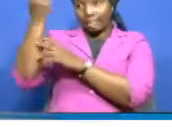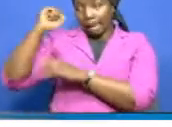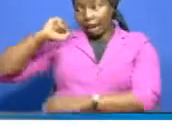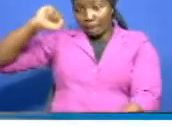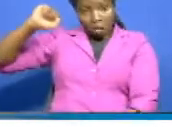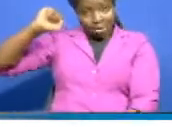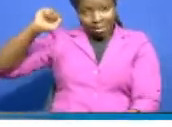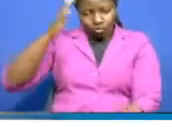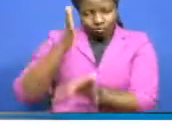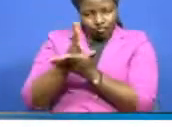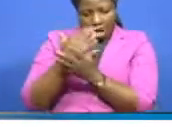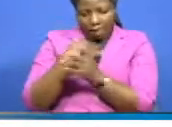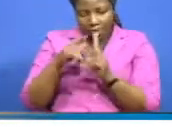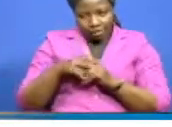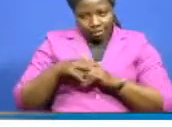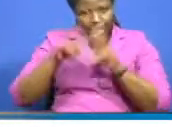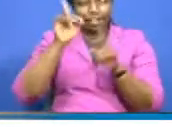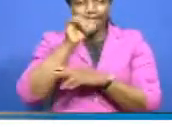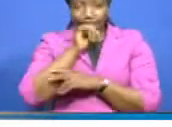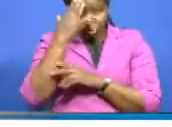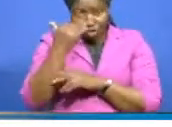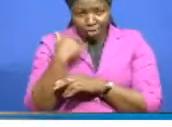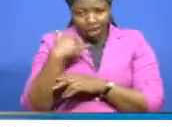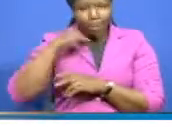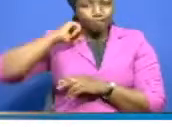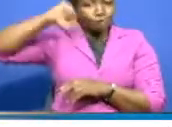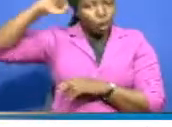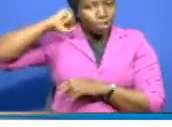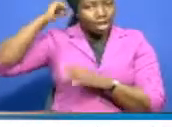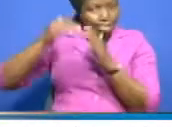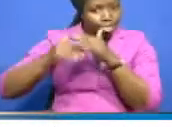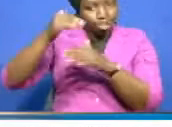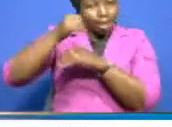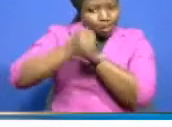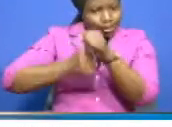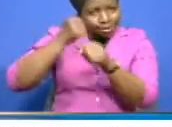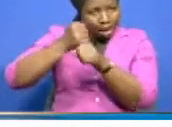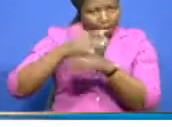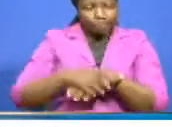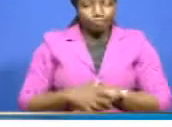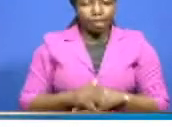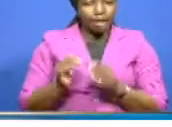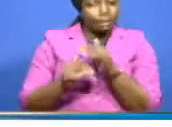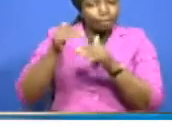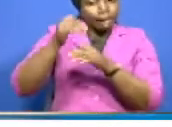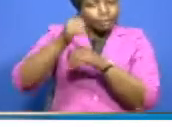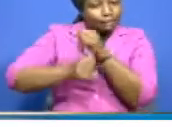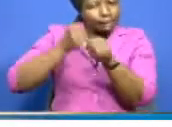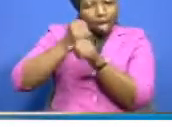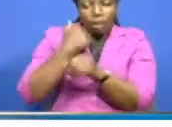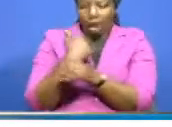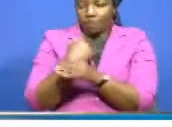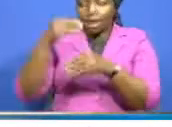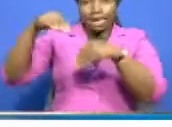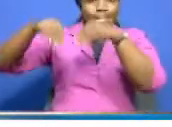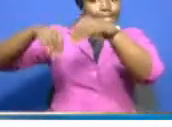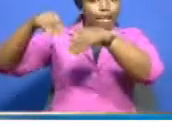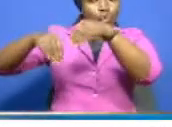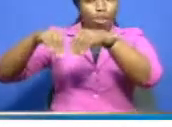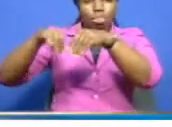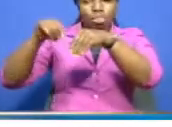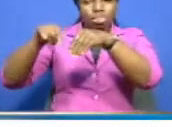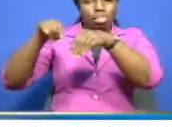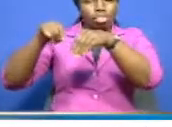nanga, kwa sheria kuwa tuko na siasa mwaka unaokuja, uchaguzi, maanisha uchaguzi mwaka unaokuja, na ni ambapo